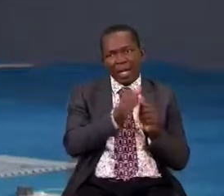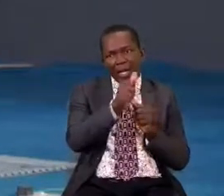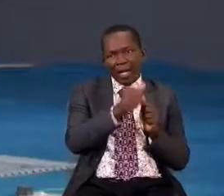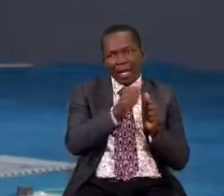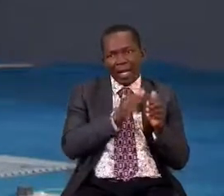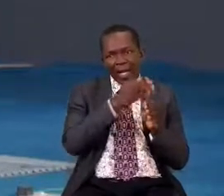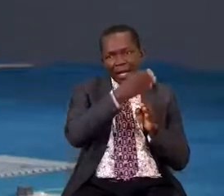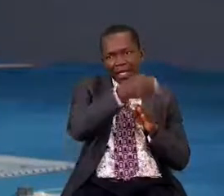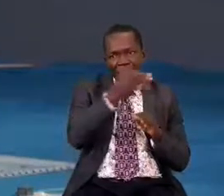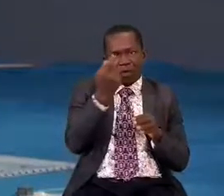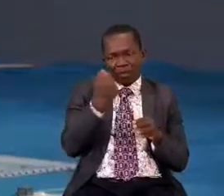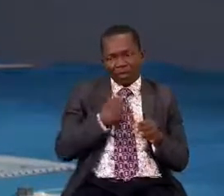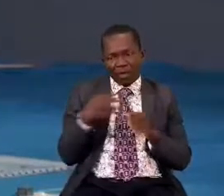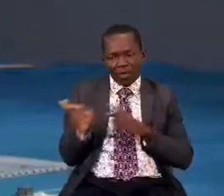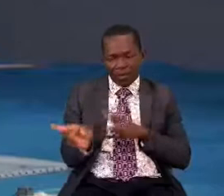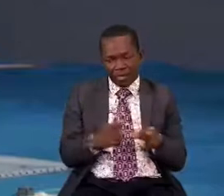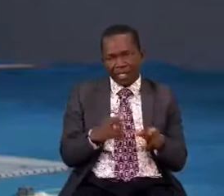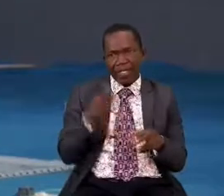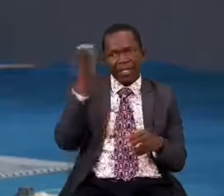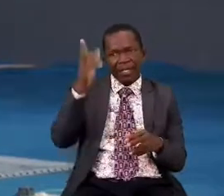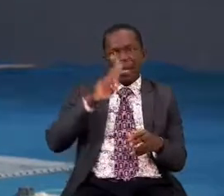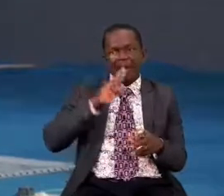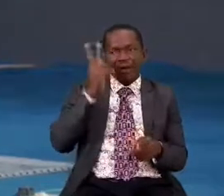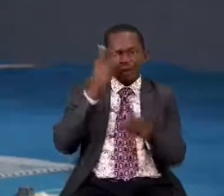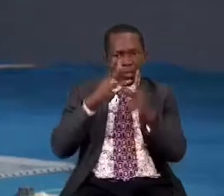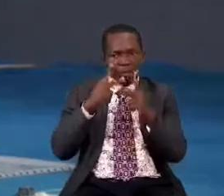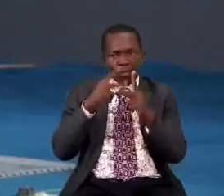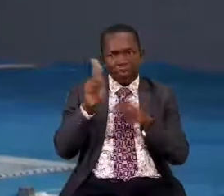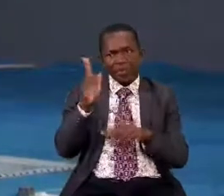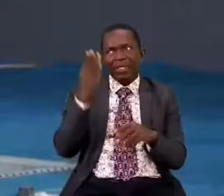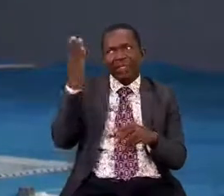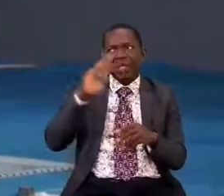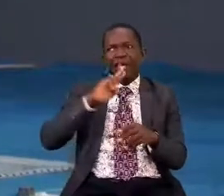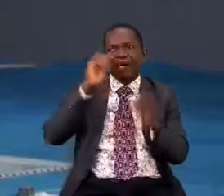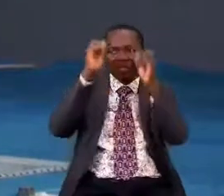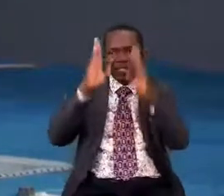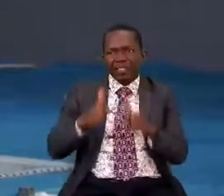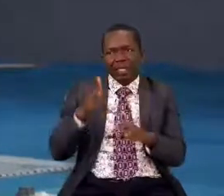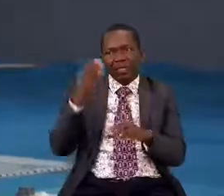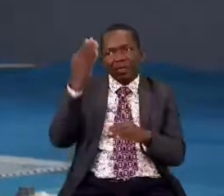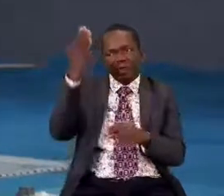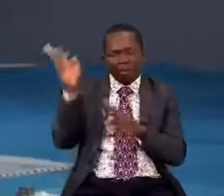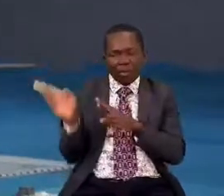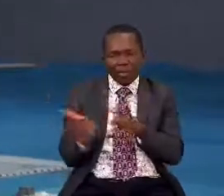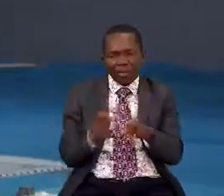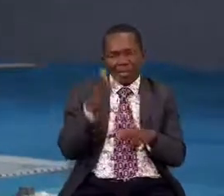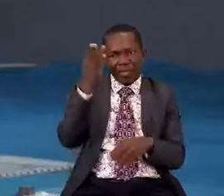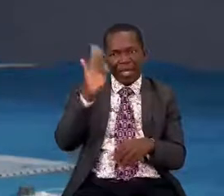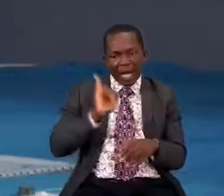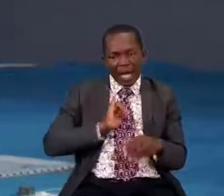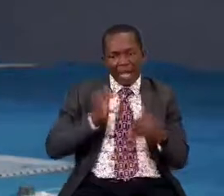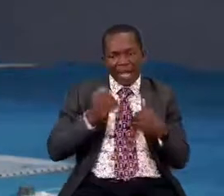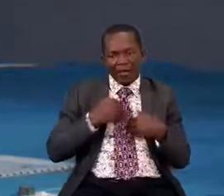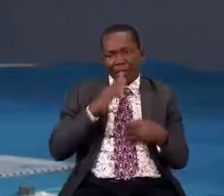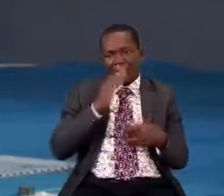vois, je persécutais l'église, donc je sais là où, je connais tout sur l'église. Ils sont tous là.